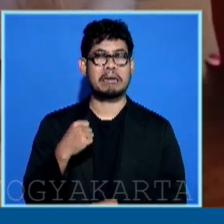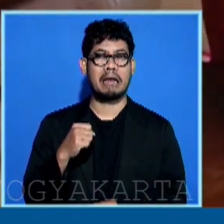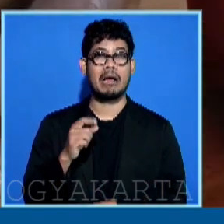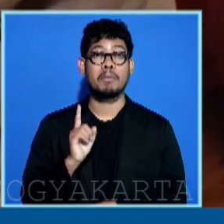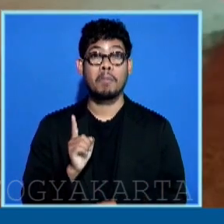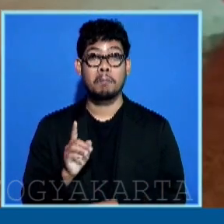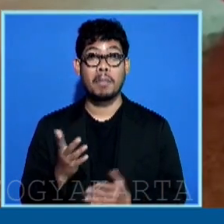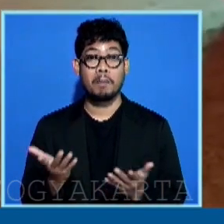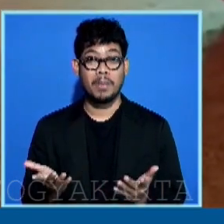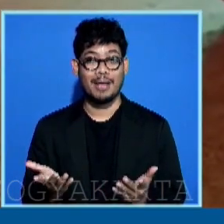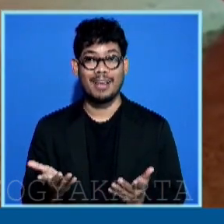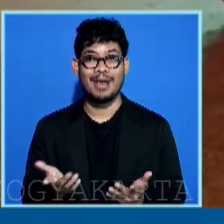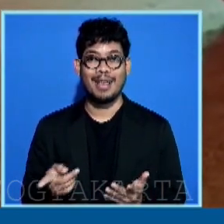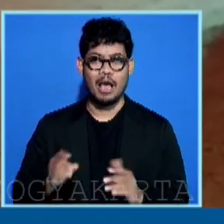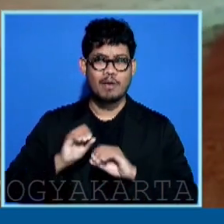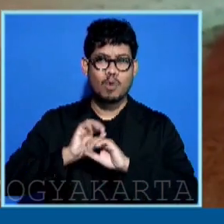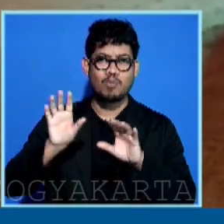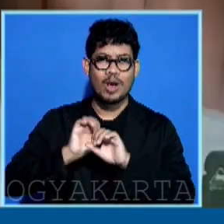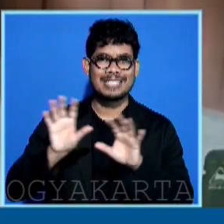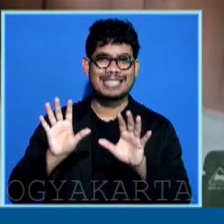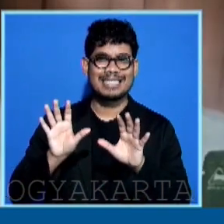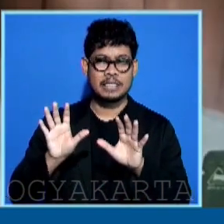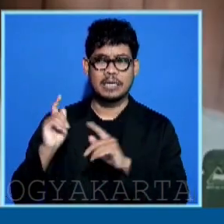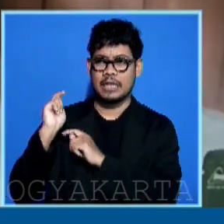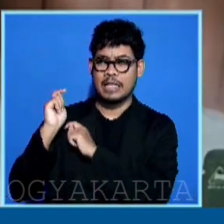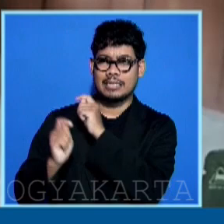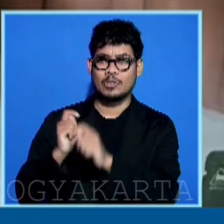jalang promi tradision